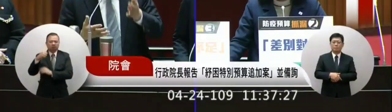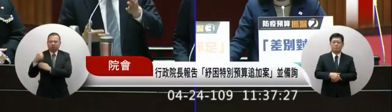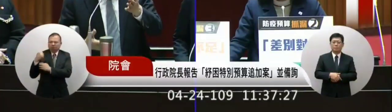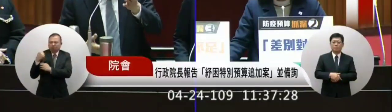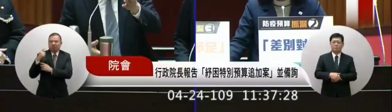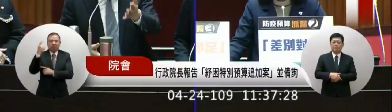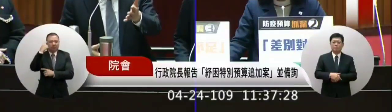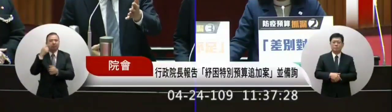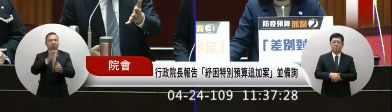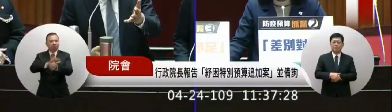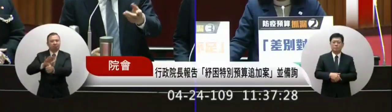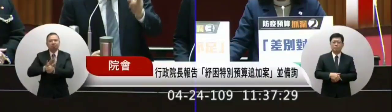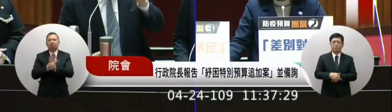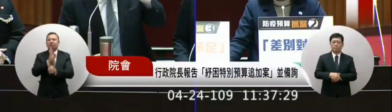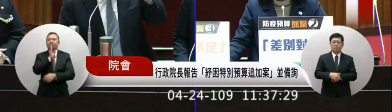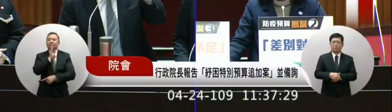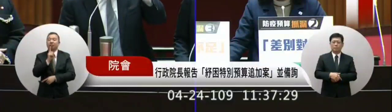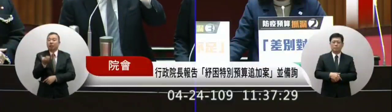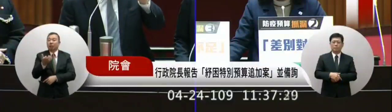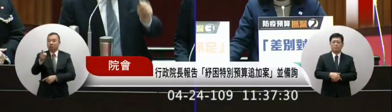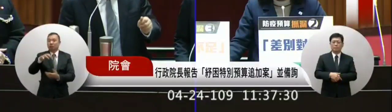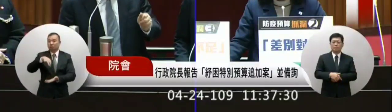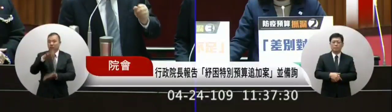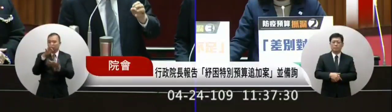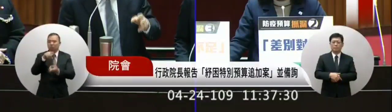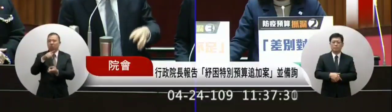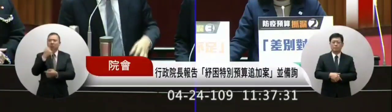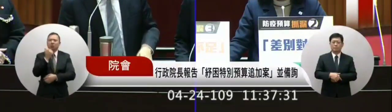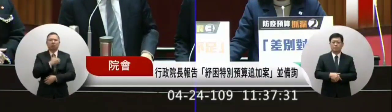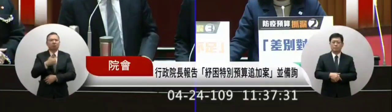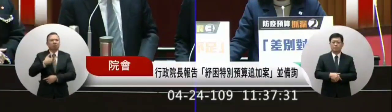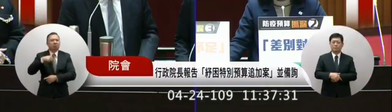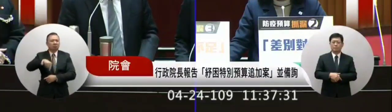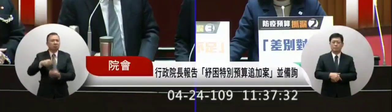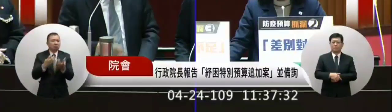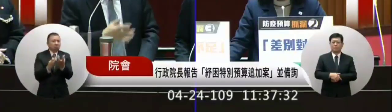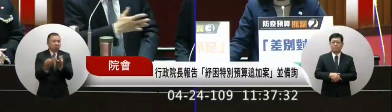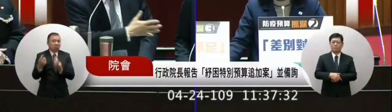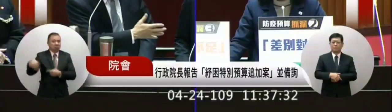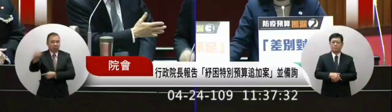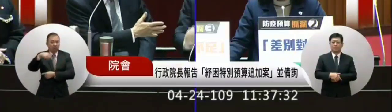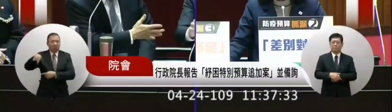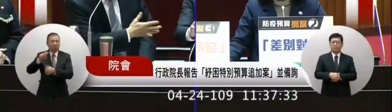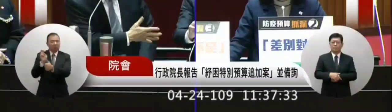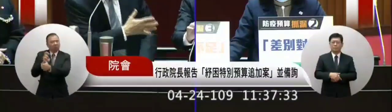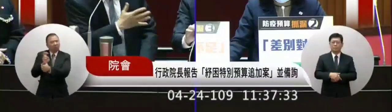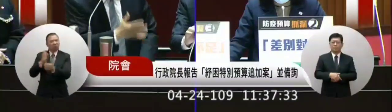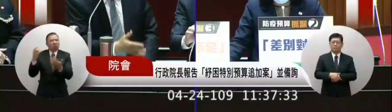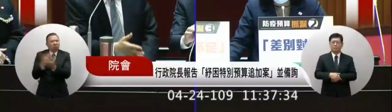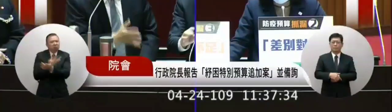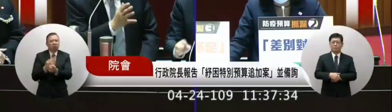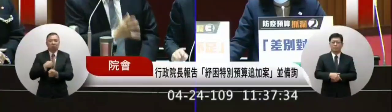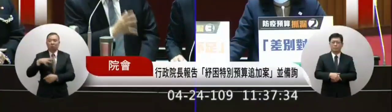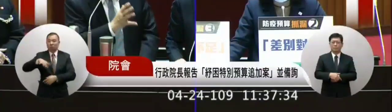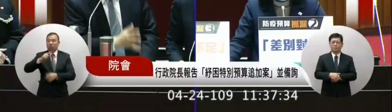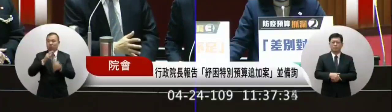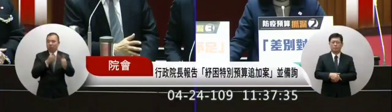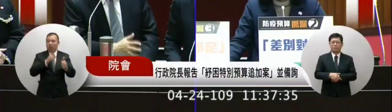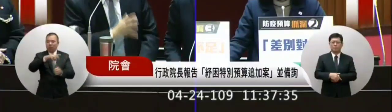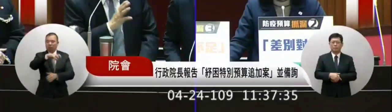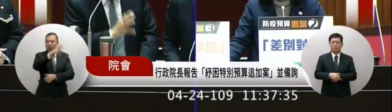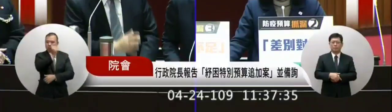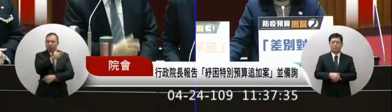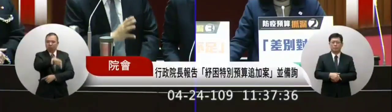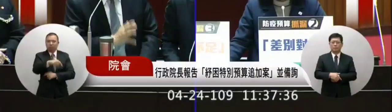救助。那委员刚才的指教，如果还有一部分觉得好像还不足，我先请次长给您报告。那